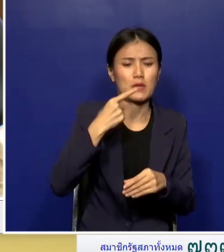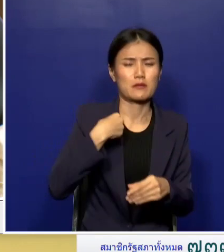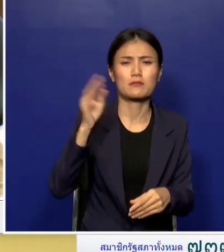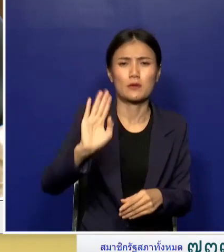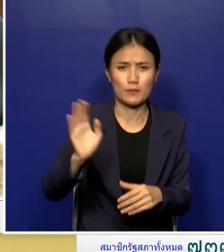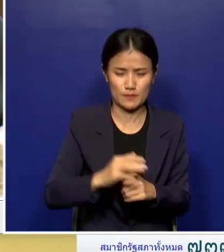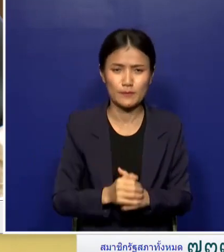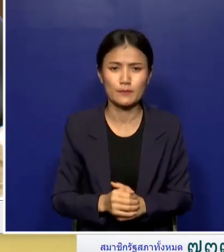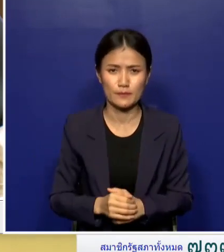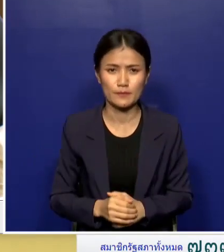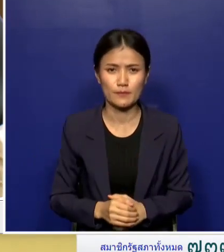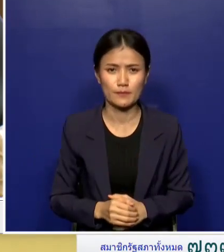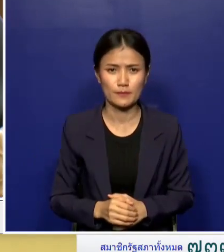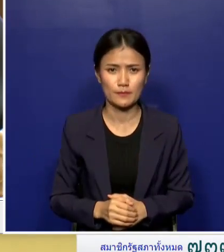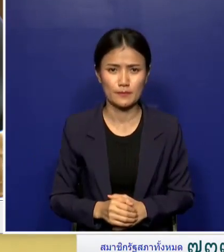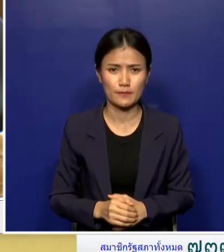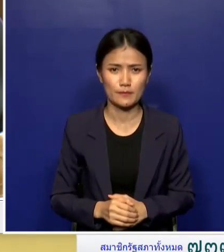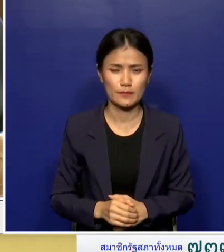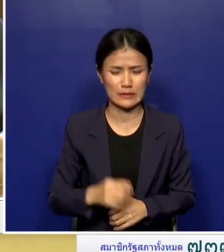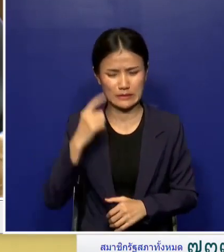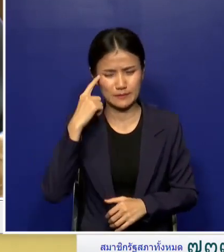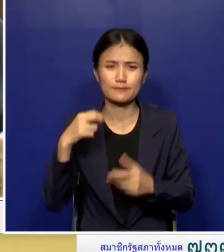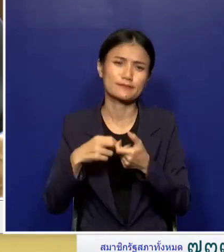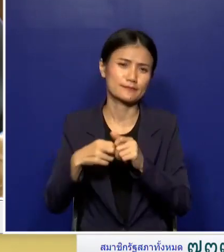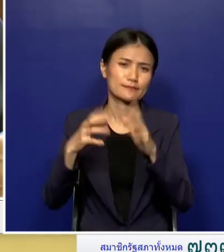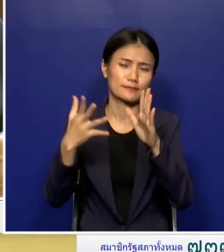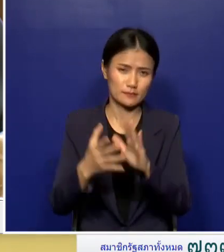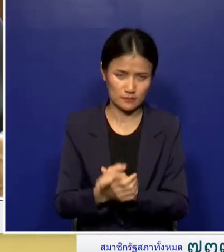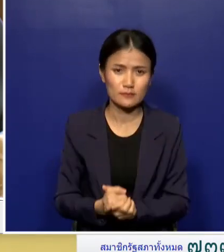ก็เชื่อว่าคงจะไม่เกิดเรื่องเช่นนั้นขึ้นนะครับ